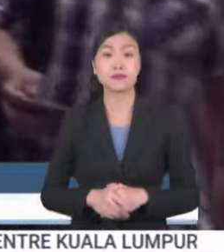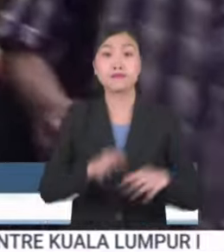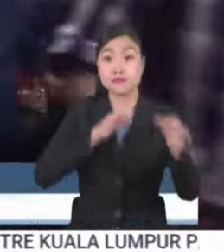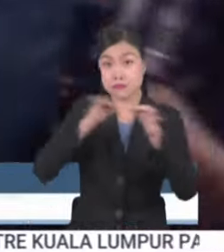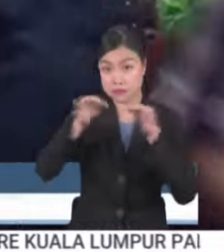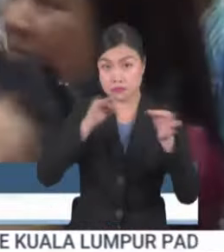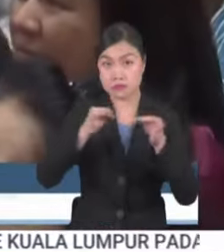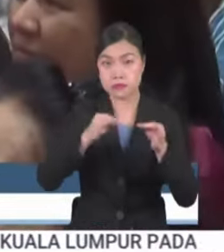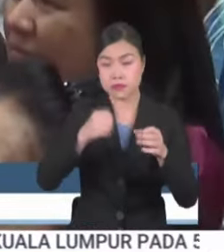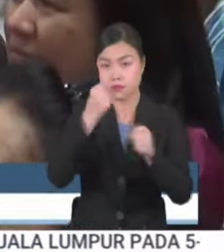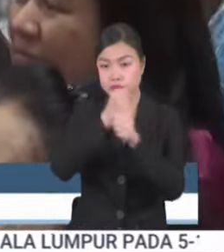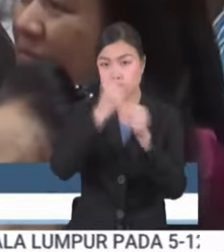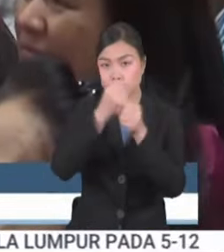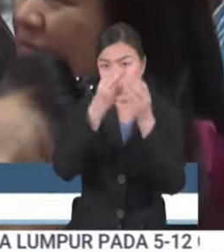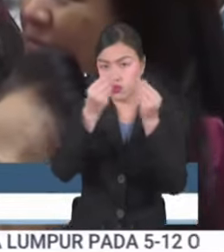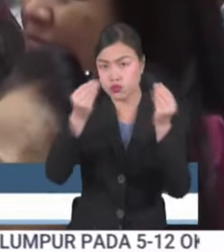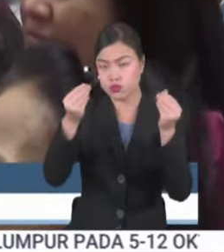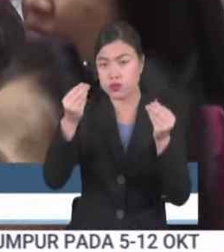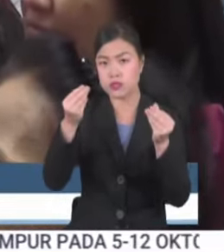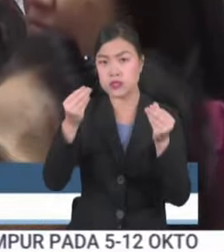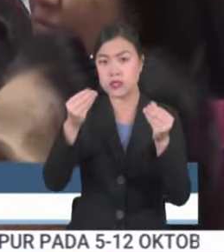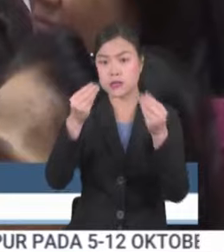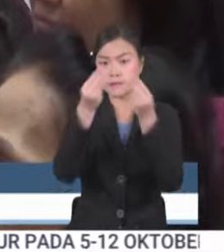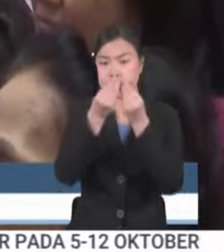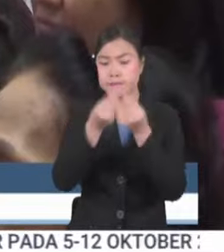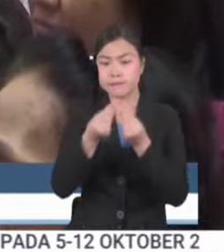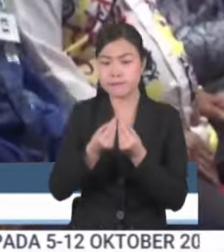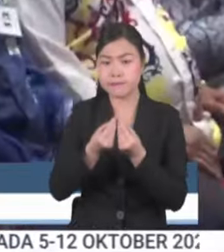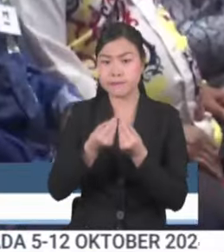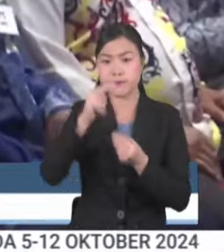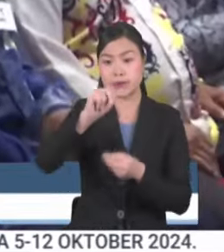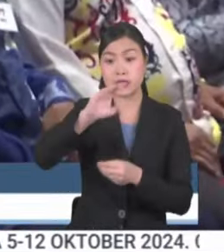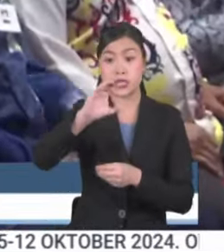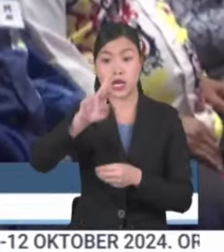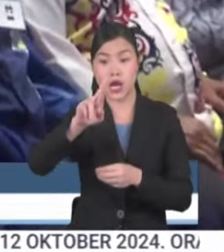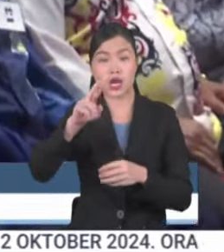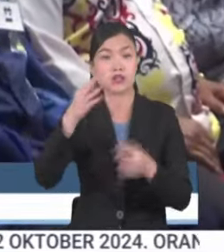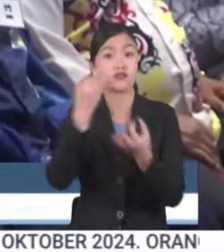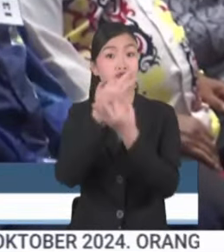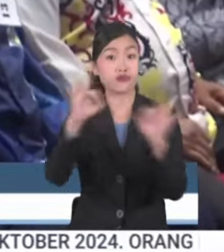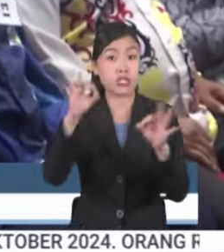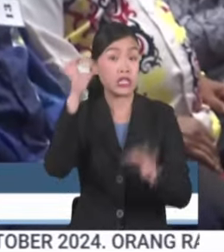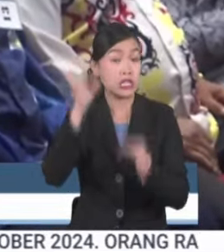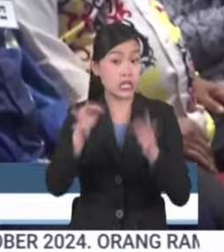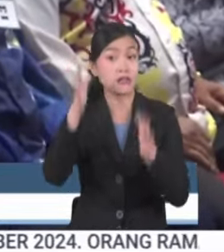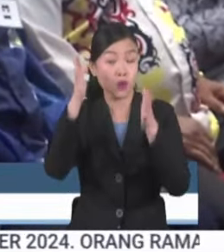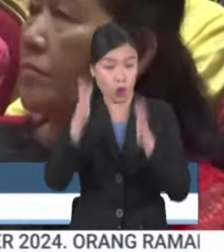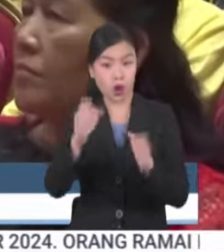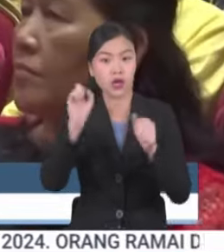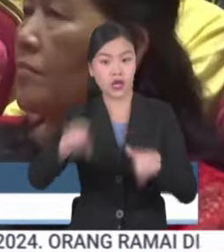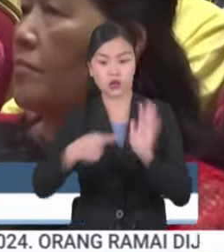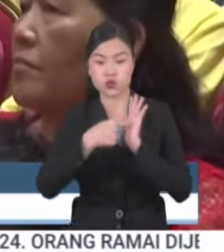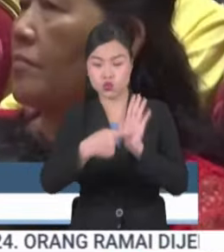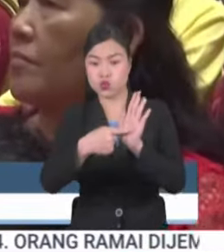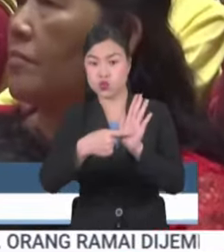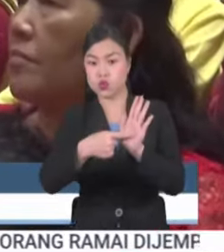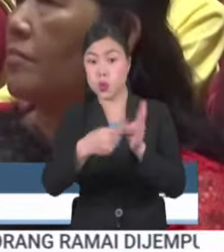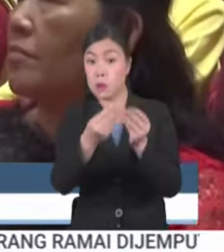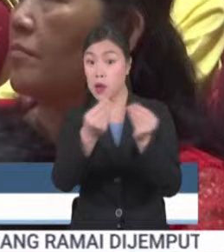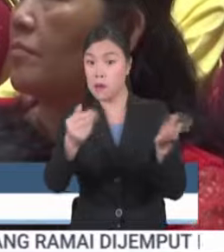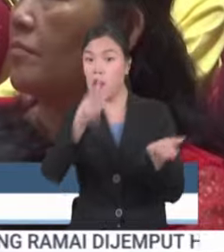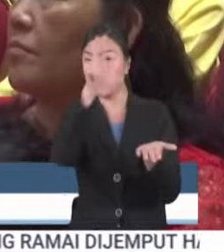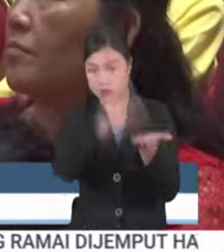Jelasnya kerja penyukatan tanah hak adat Bumi Putera NCR adalah percuma selagi penuntut dapat membuktikan kesahihan tanah